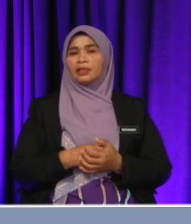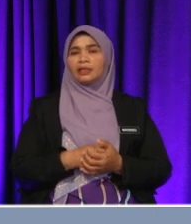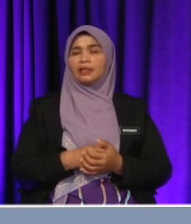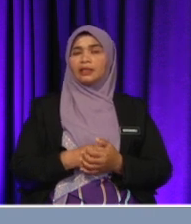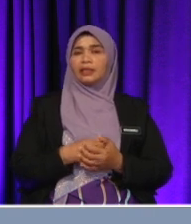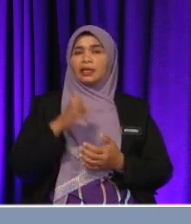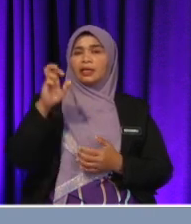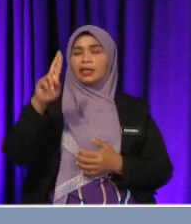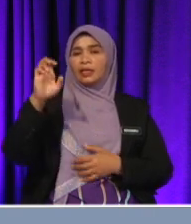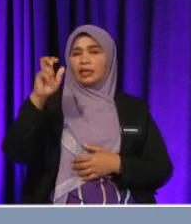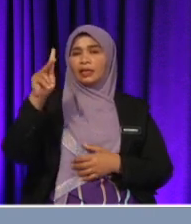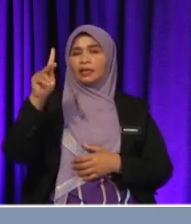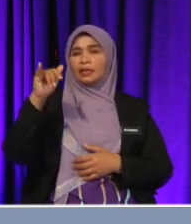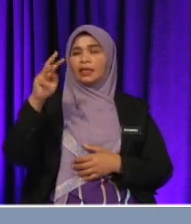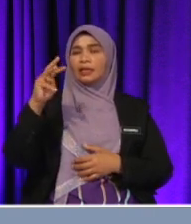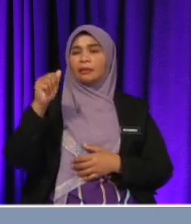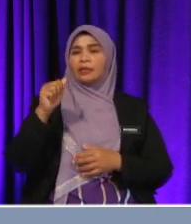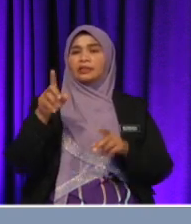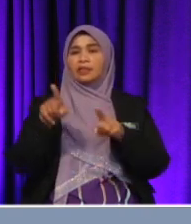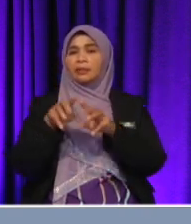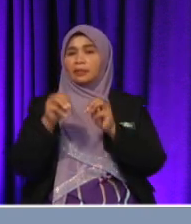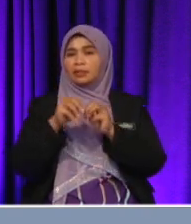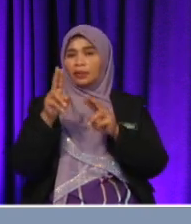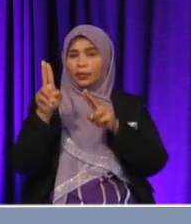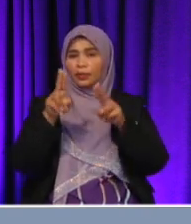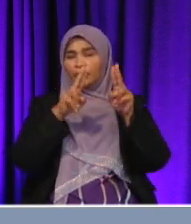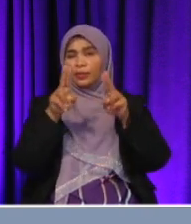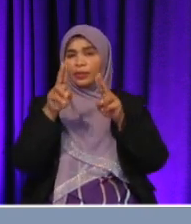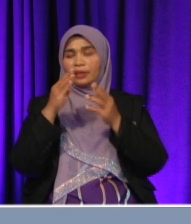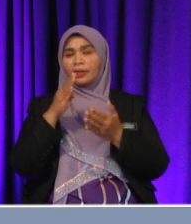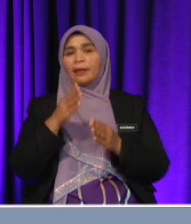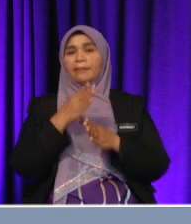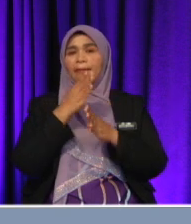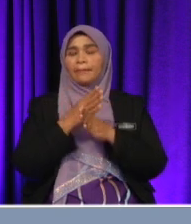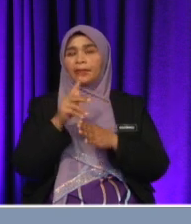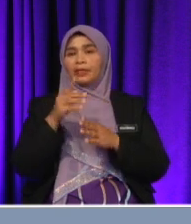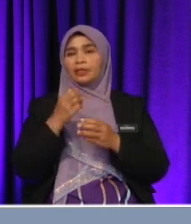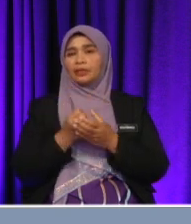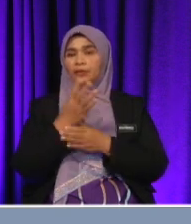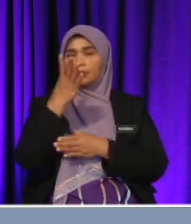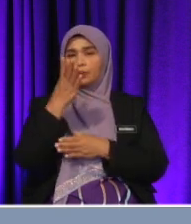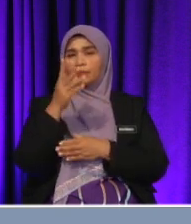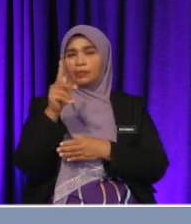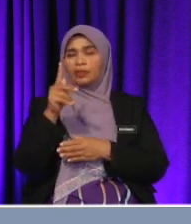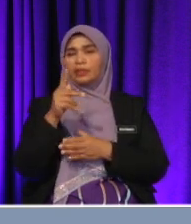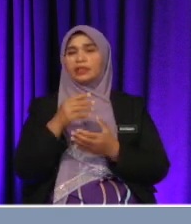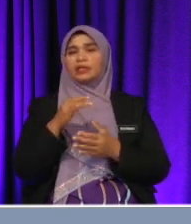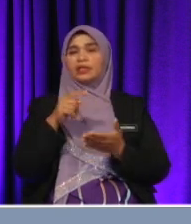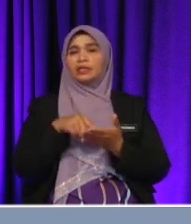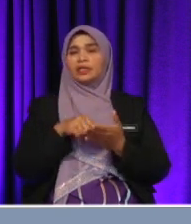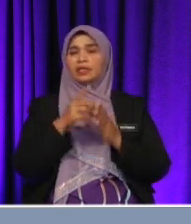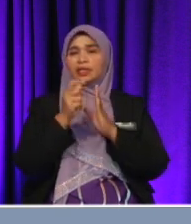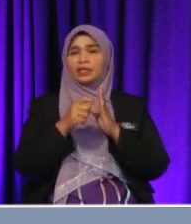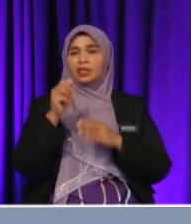tisu every jadi dia membenarkan tumbuhan ini terapung ee